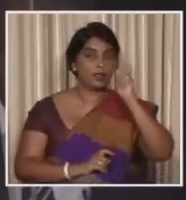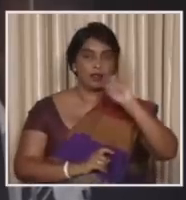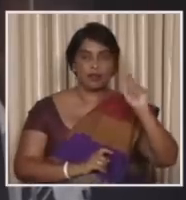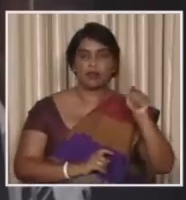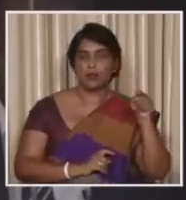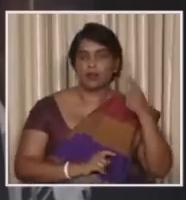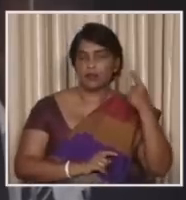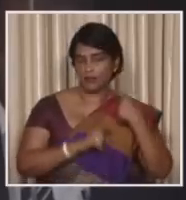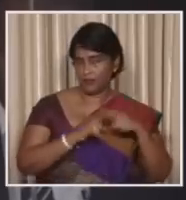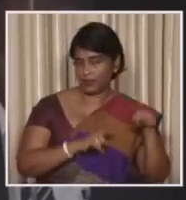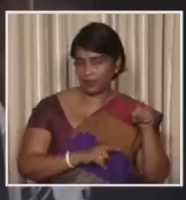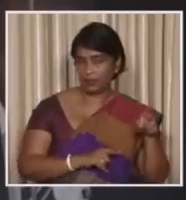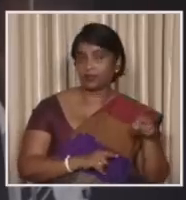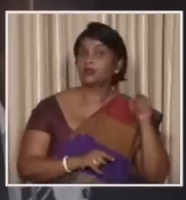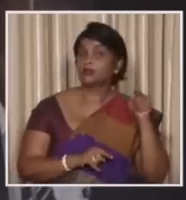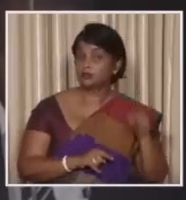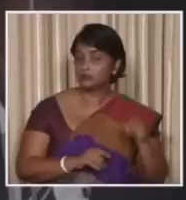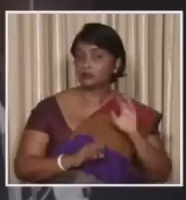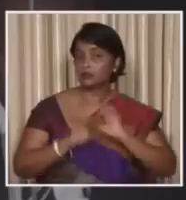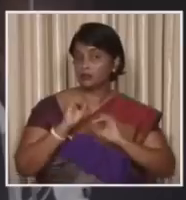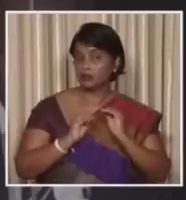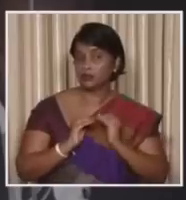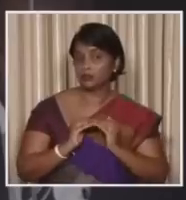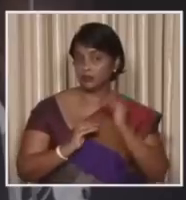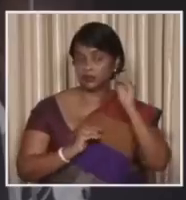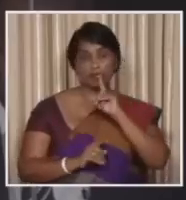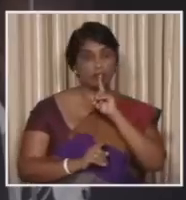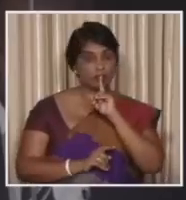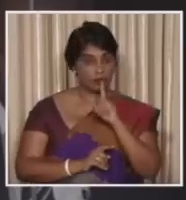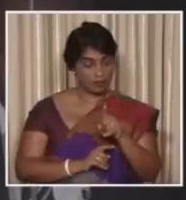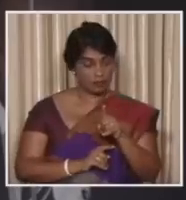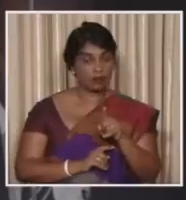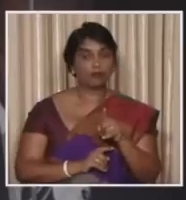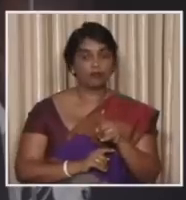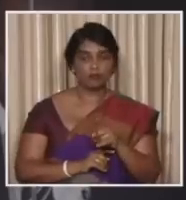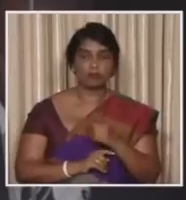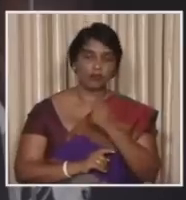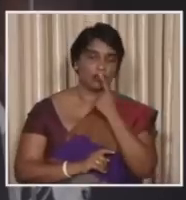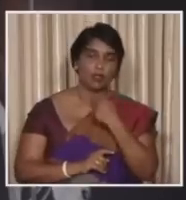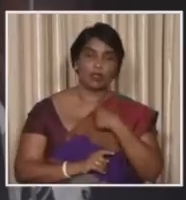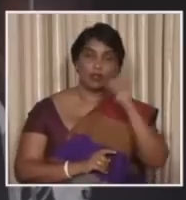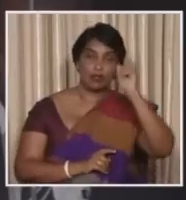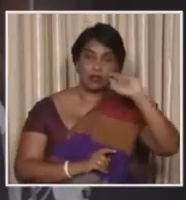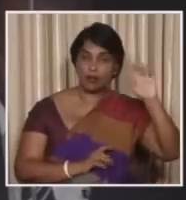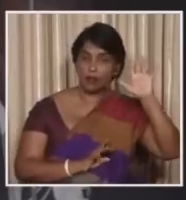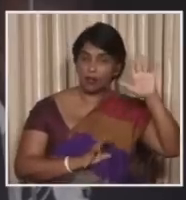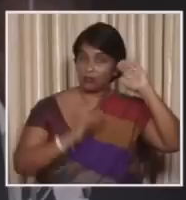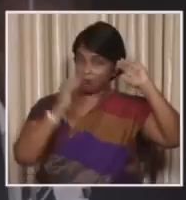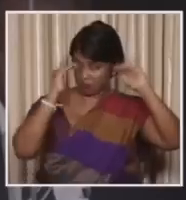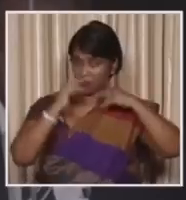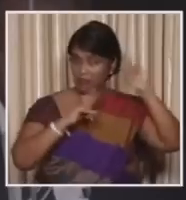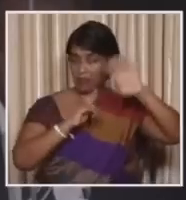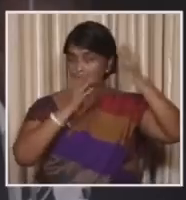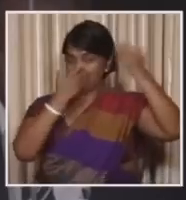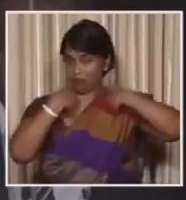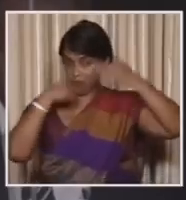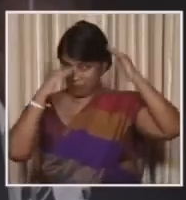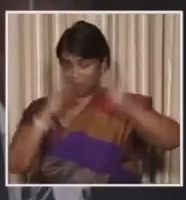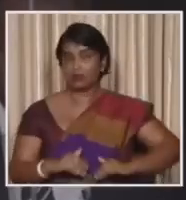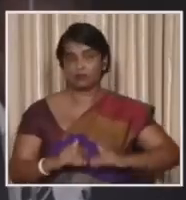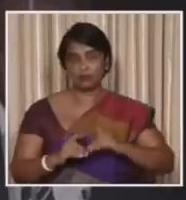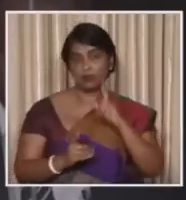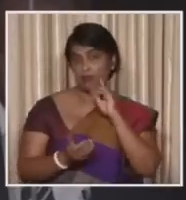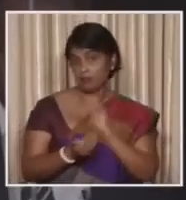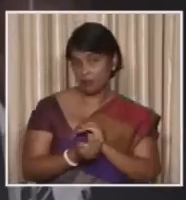पमनाय मेके पश्चात वेडी कीन कट्टी अपट गिया नेपाल पल्लेट मे आरक्षा